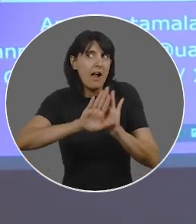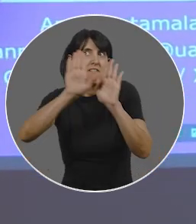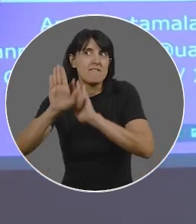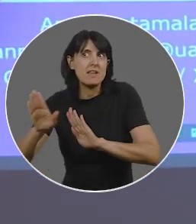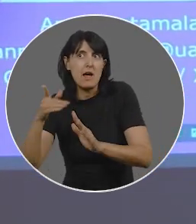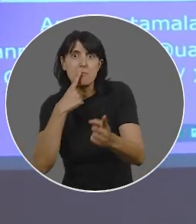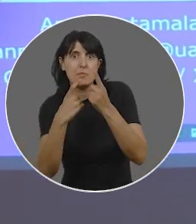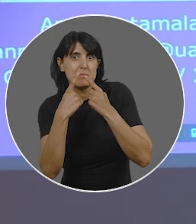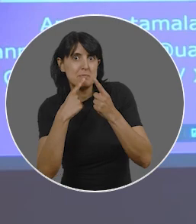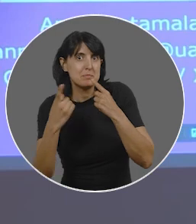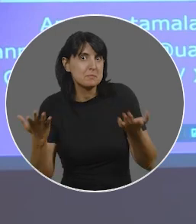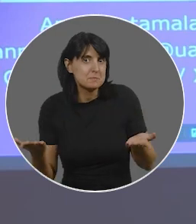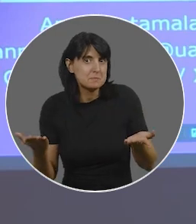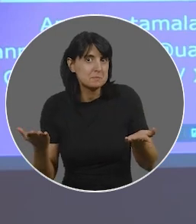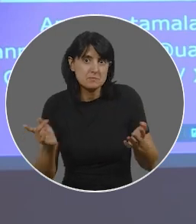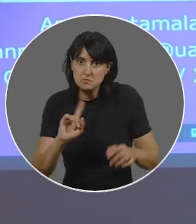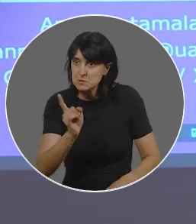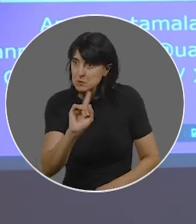pel final?